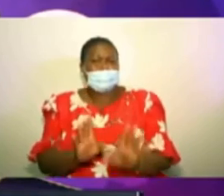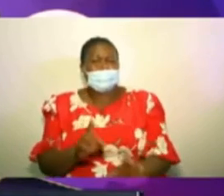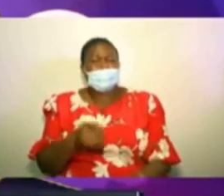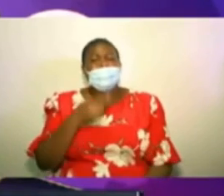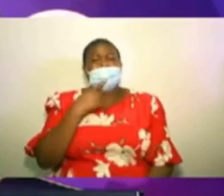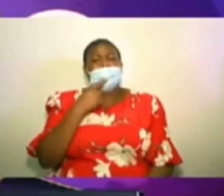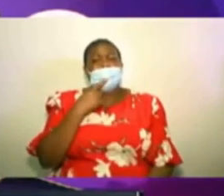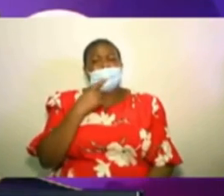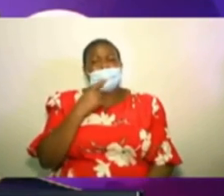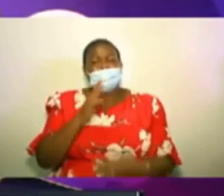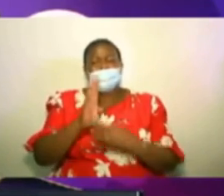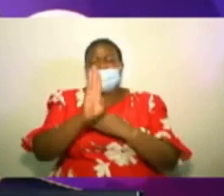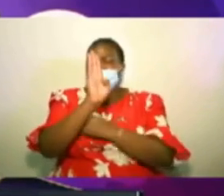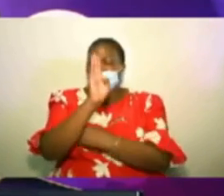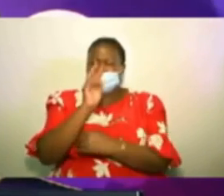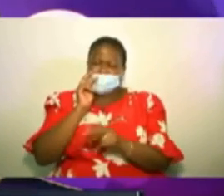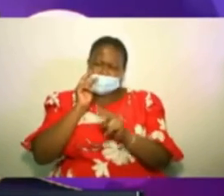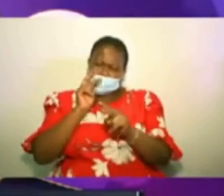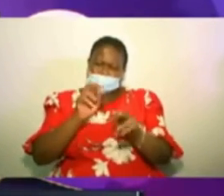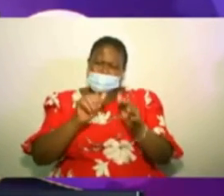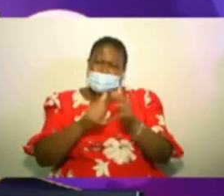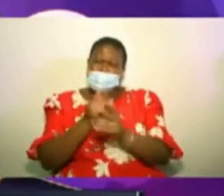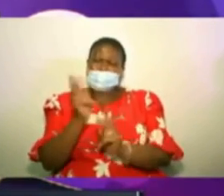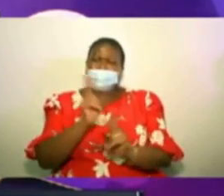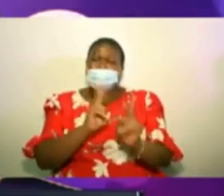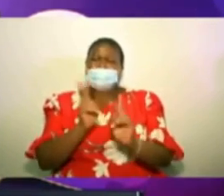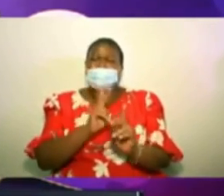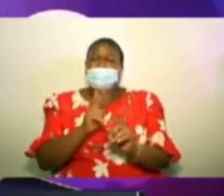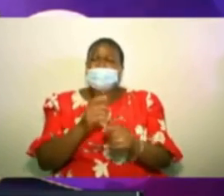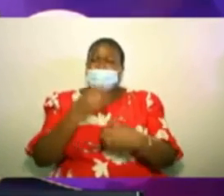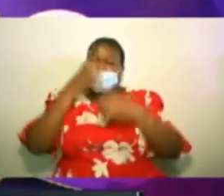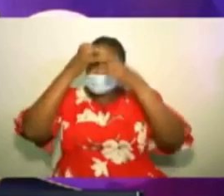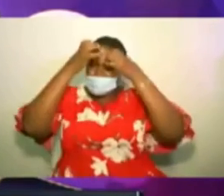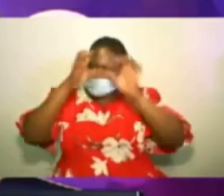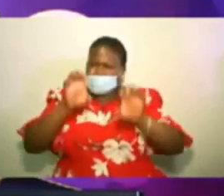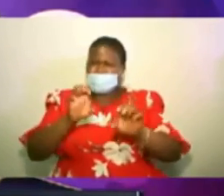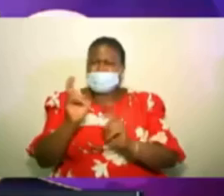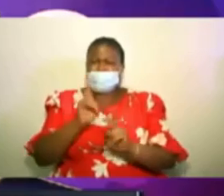their threats. Et donc la dernière fois, nous nous sommes réunis ici et nous